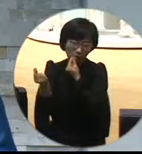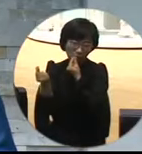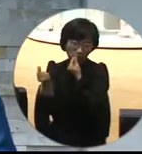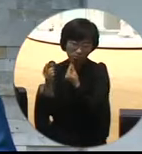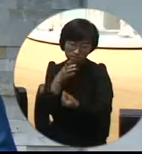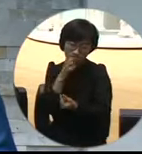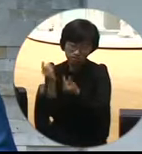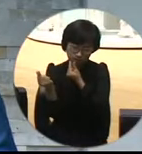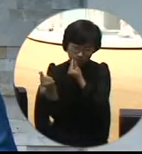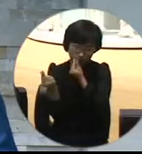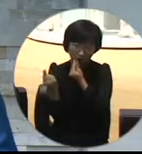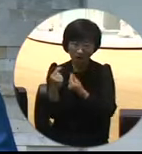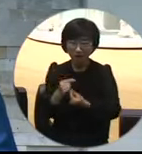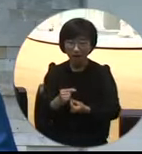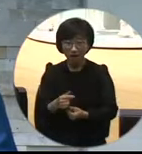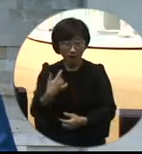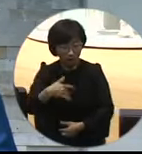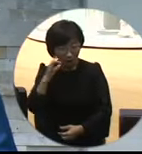있어요. 우리가 볼 때 우습지.